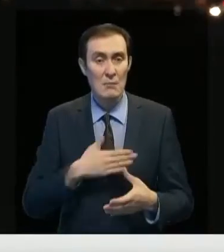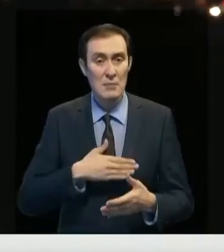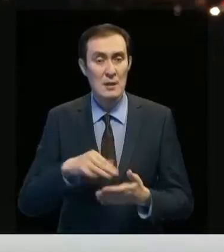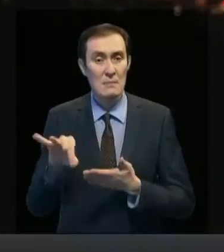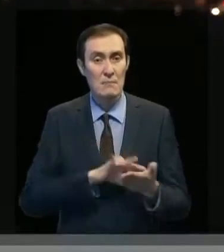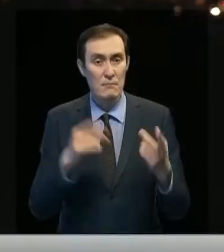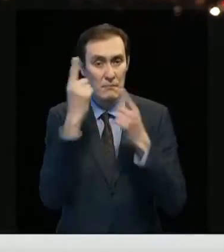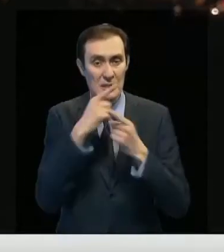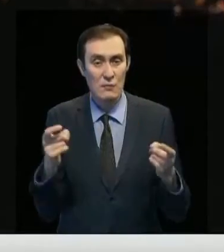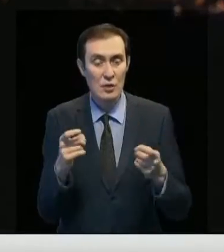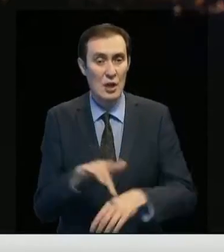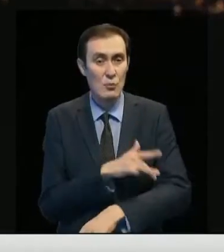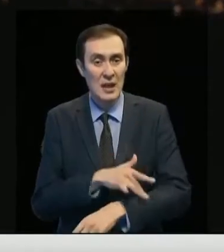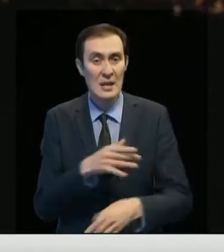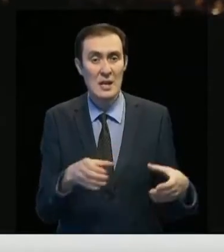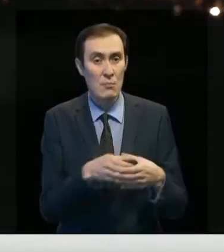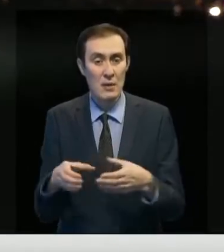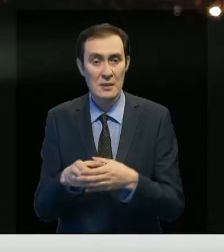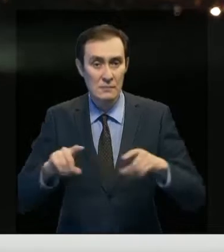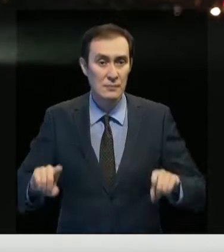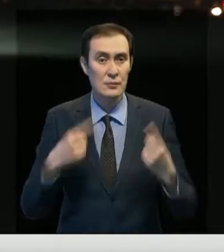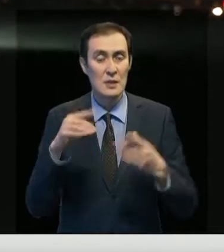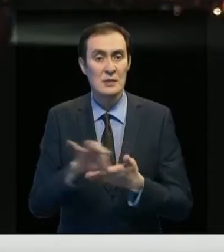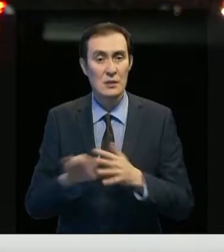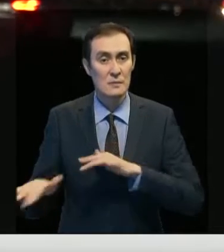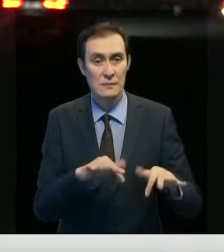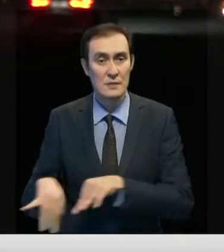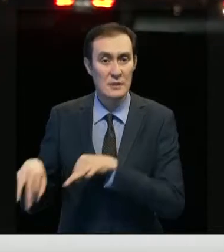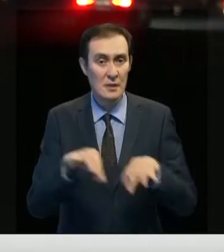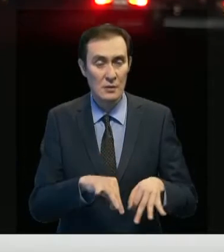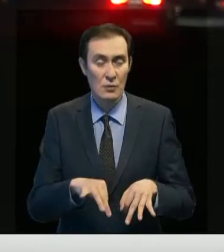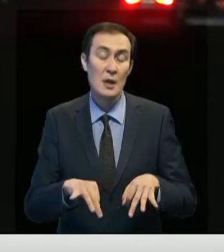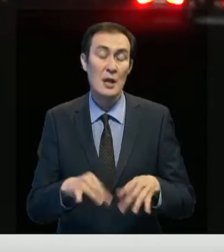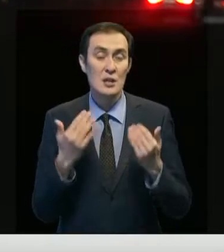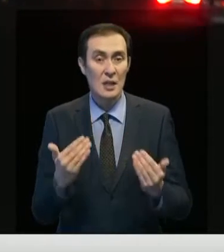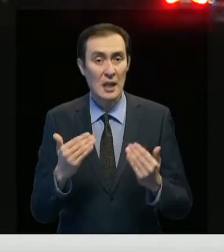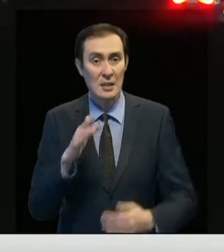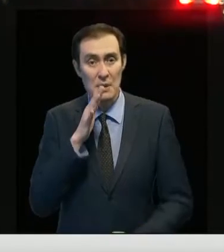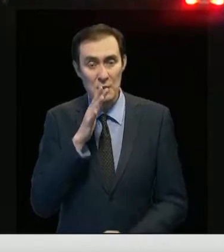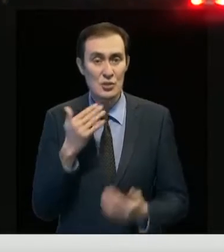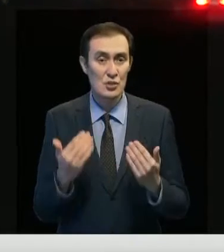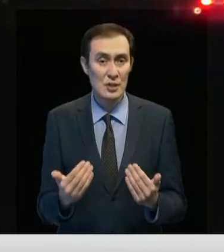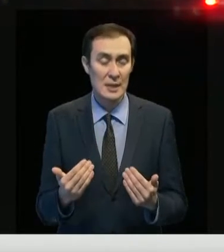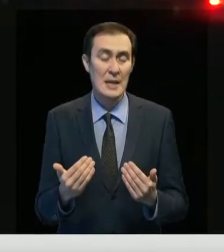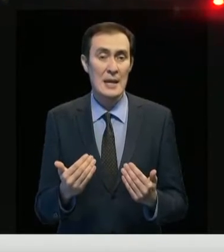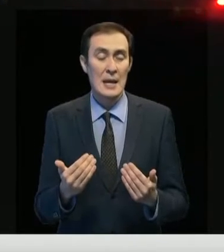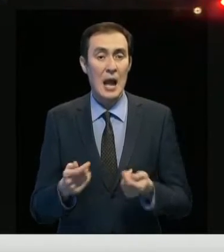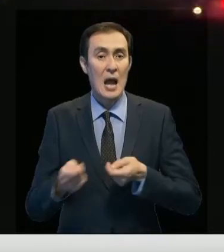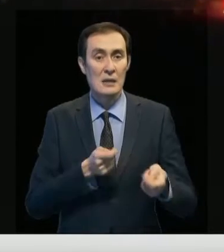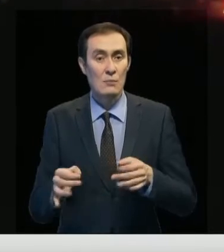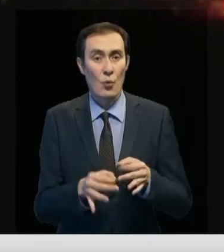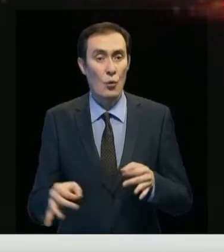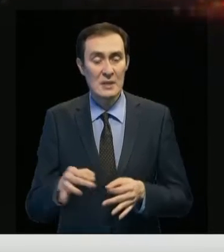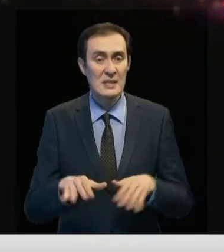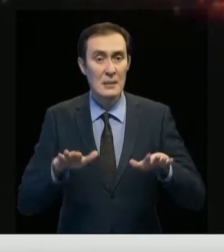тревоге подняли все свои коммунальные предприятия, предоставили технику. В данный момент, сейчас, в настоящий момент, Аким области на